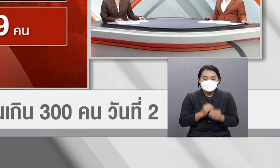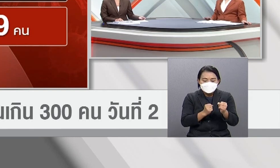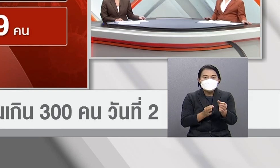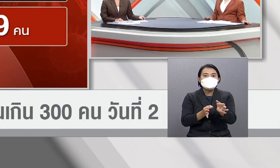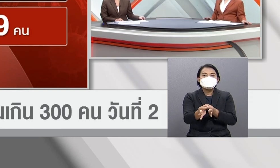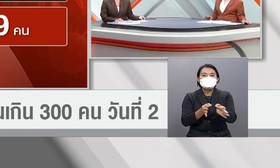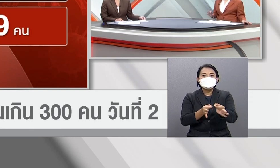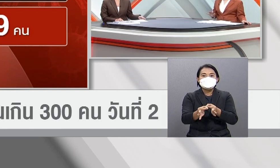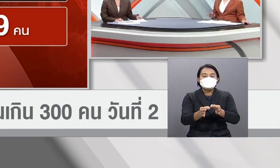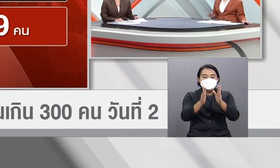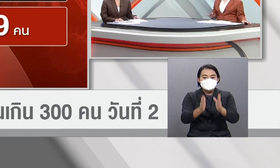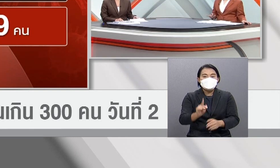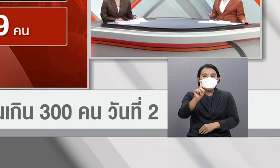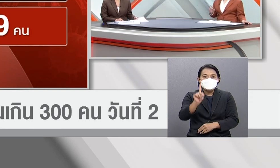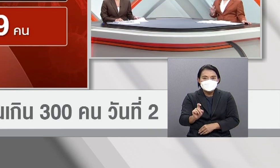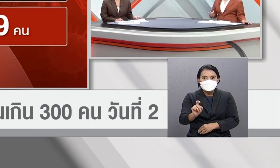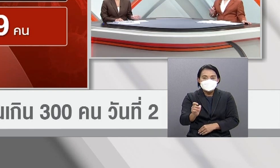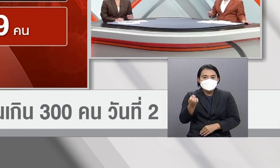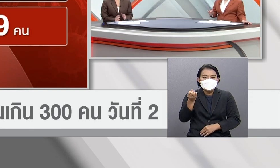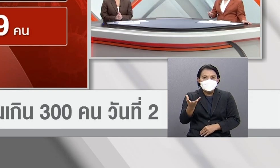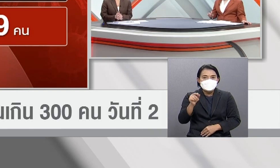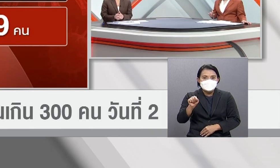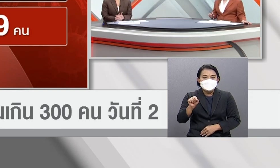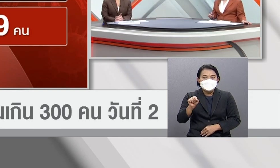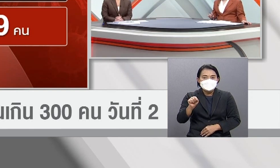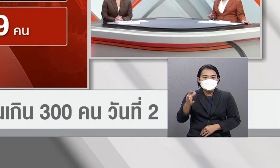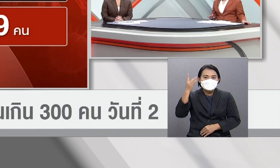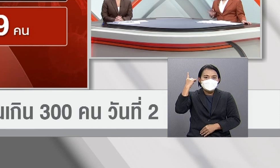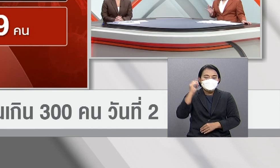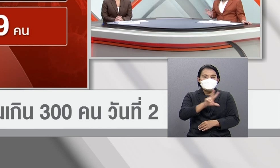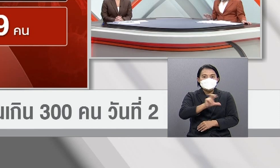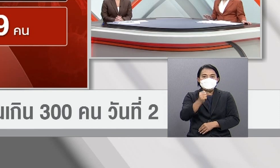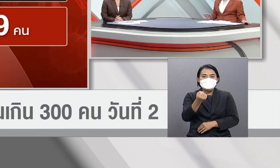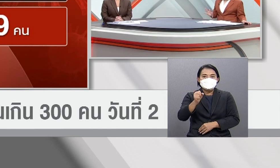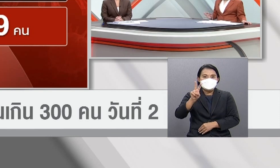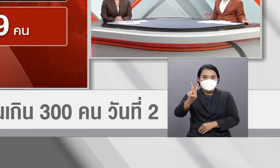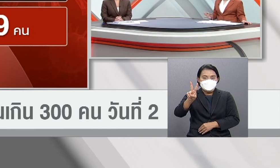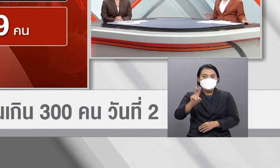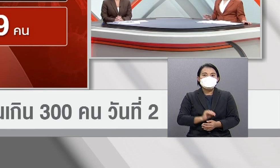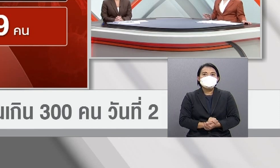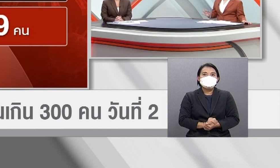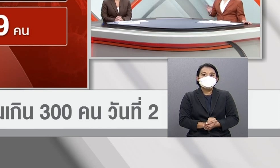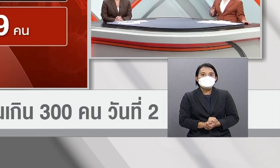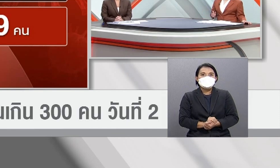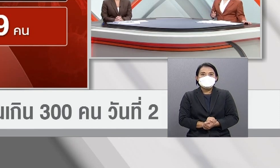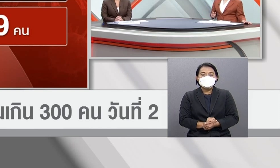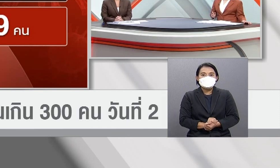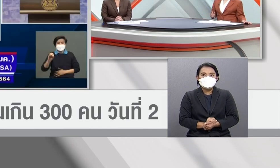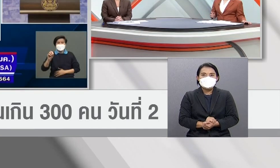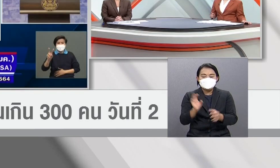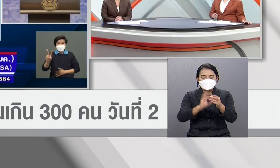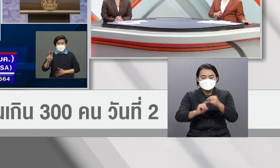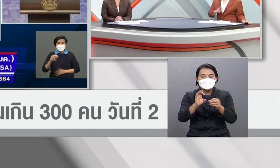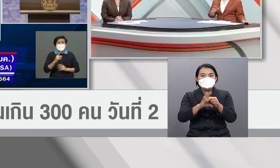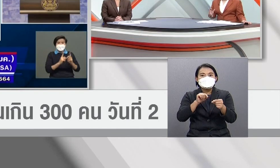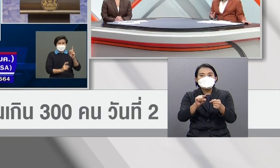เสยชีวิททำสถิติสูงสุดของเมื่วาน 312 คนไม่ใช่ยอดจากวันเดียว แต่ว่าเป็นยอด